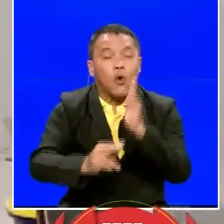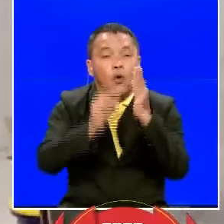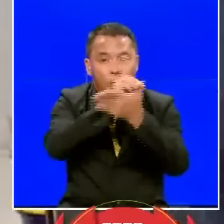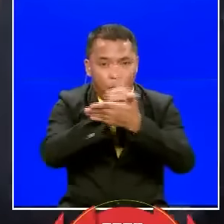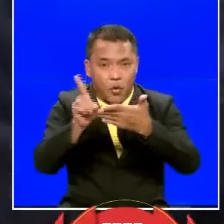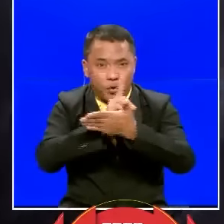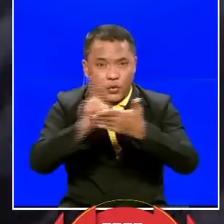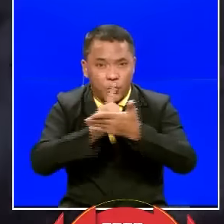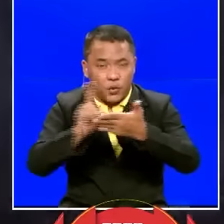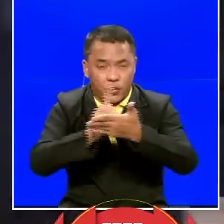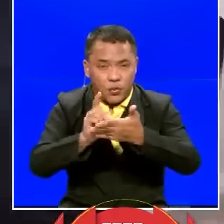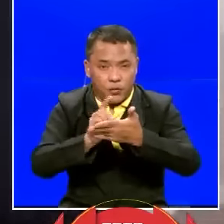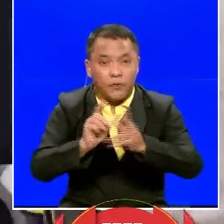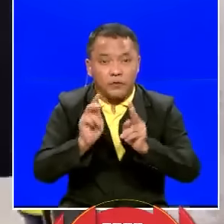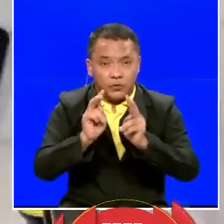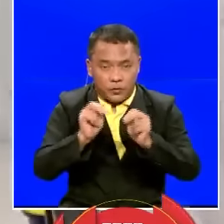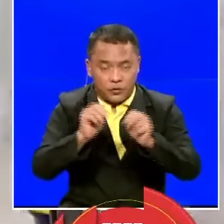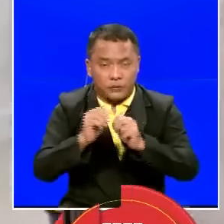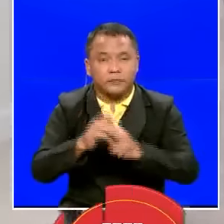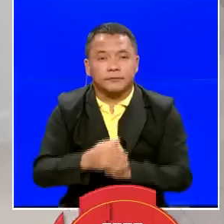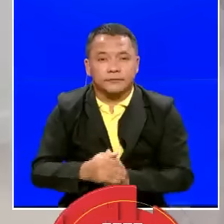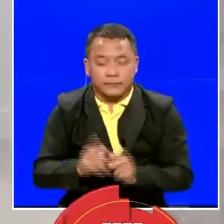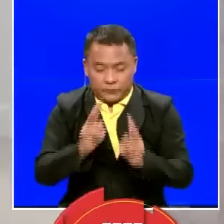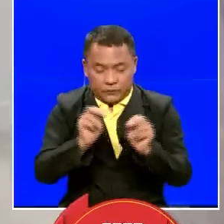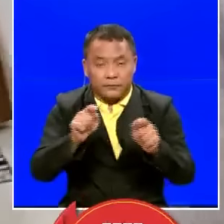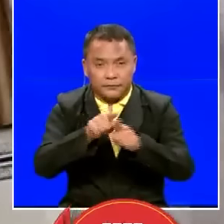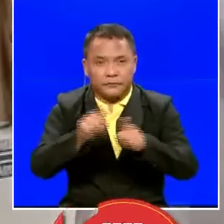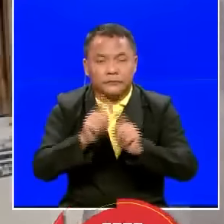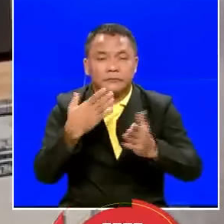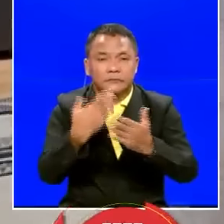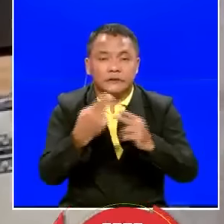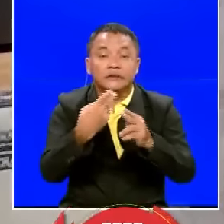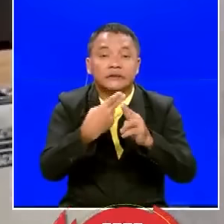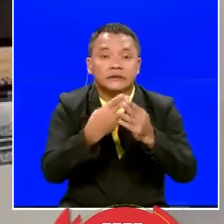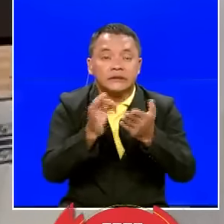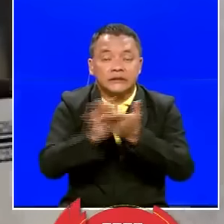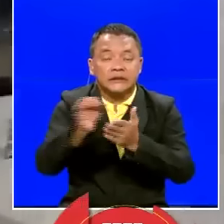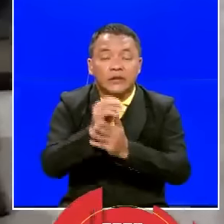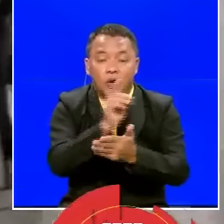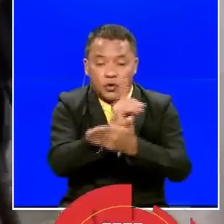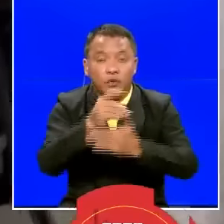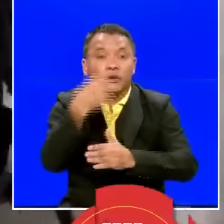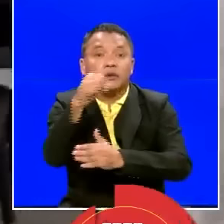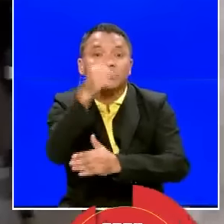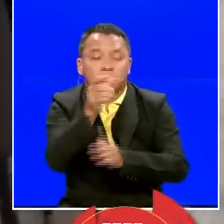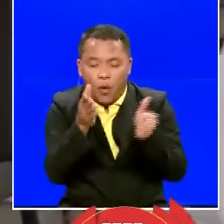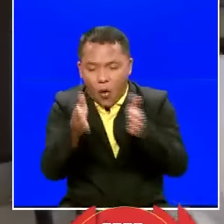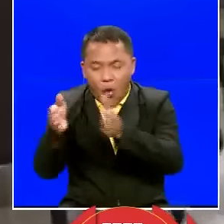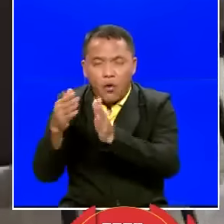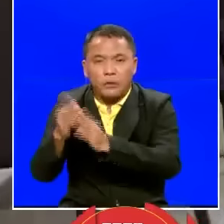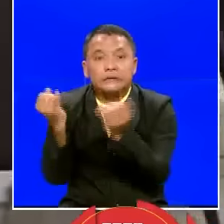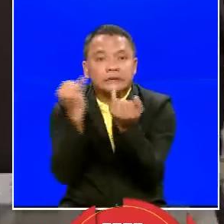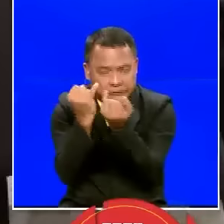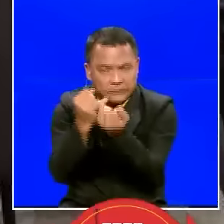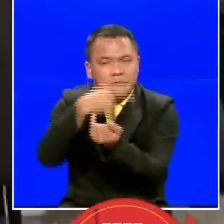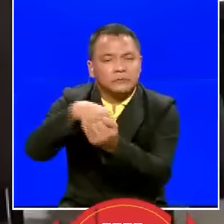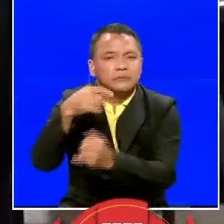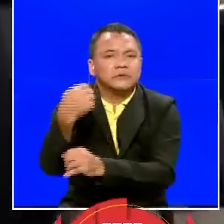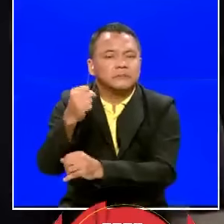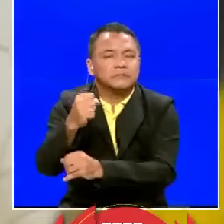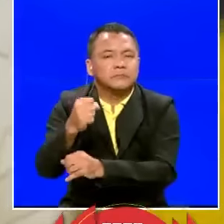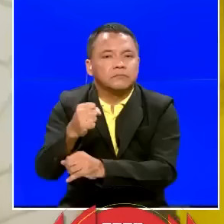ฮะย่านงามวงวานของนิชชาอันนี้มีชื่อซื้อคอนโด 10ห้องแล้วก็เป็นคนใกล้ชิดของคุณพีมพงษ์อีกคน